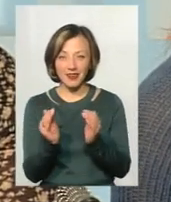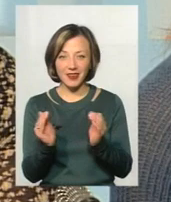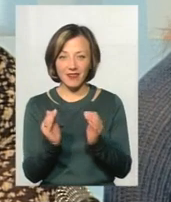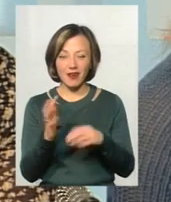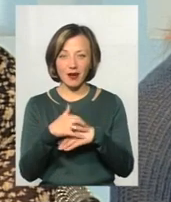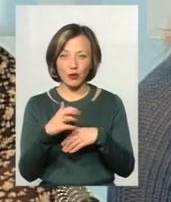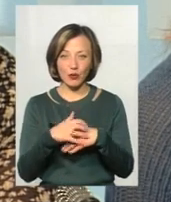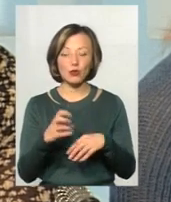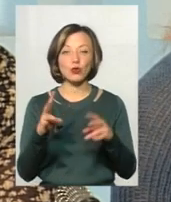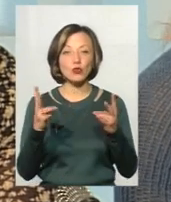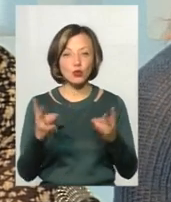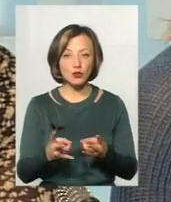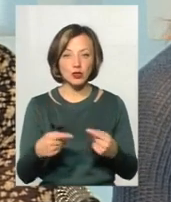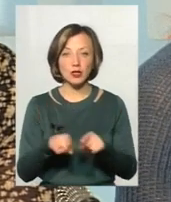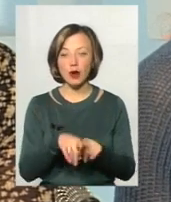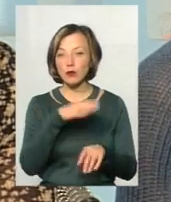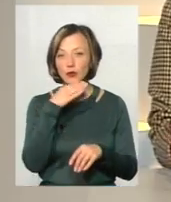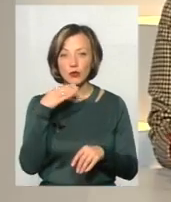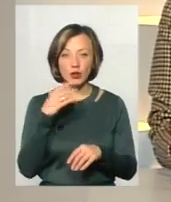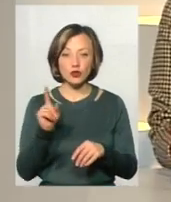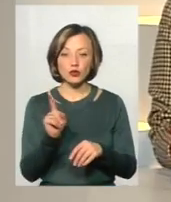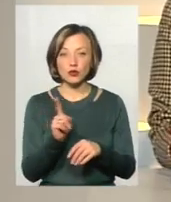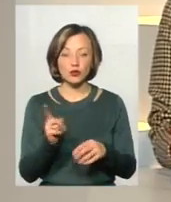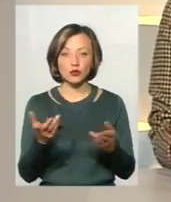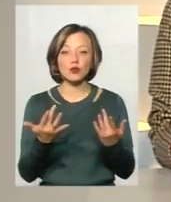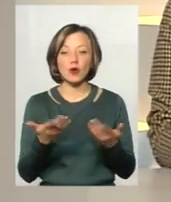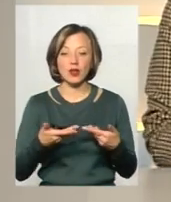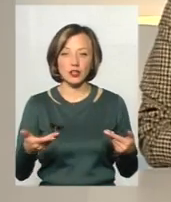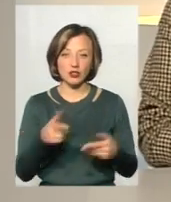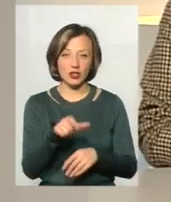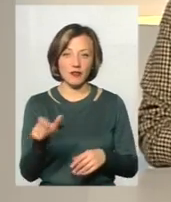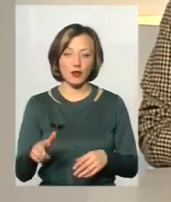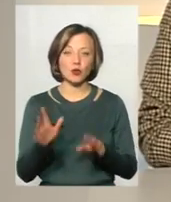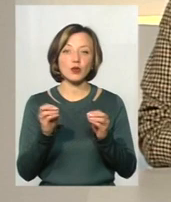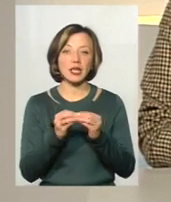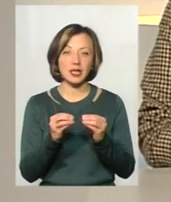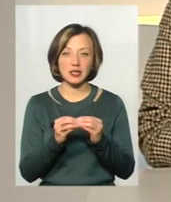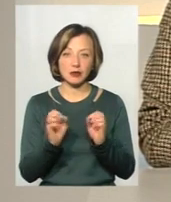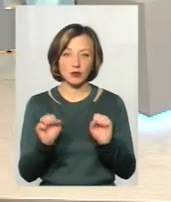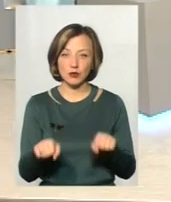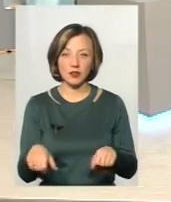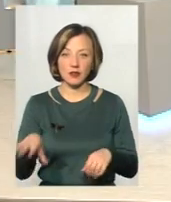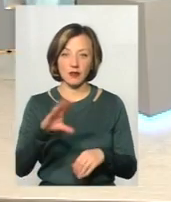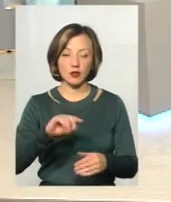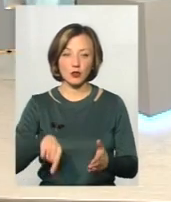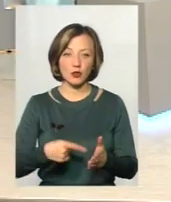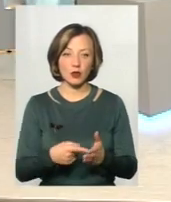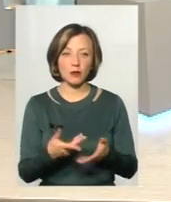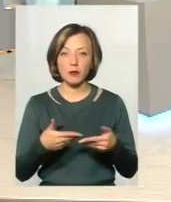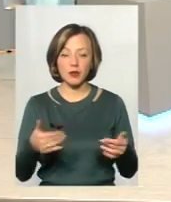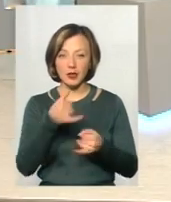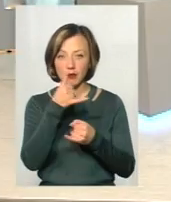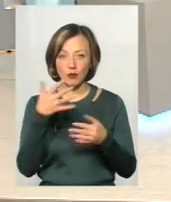как бы нужно, их так много, что нас, да, ну сколько нас человек таких, ну может быть 10, да, на весь город. Но мы же